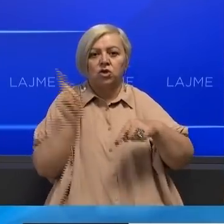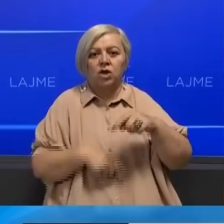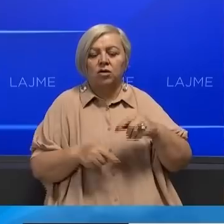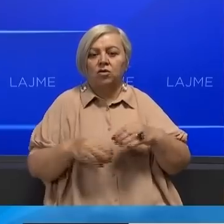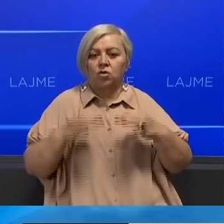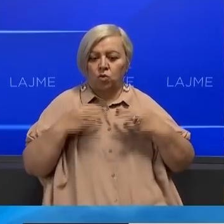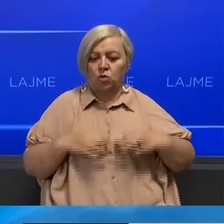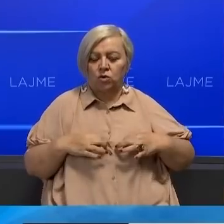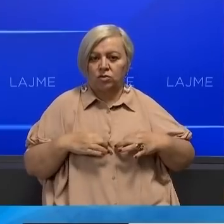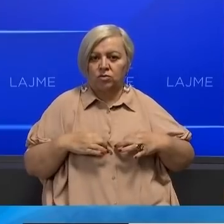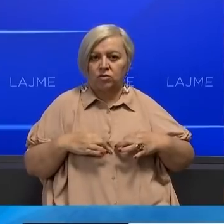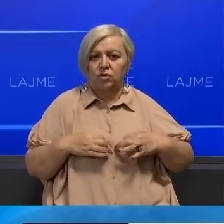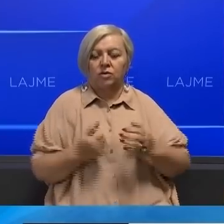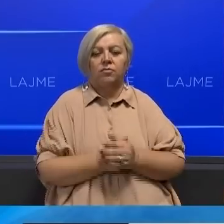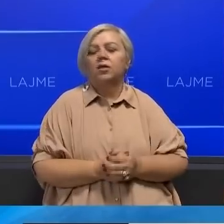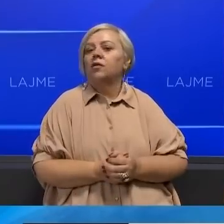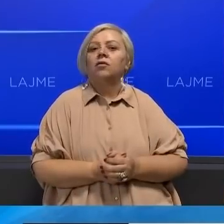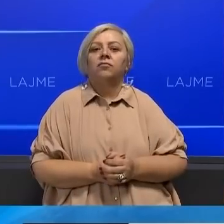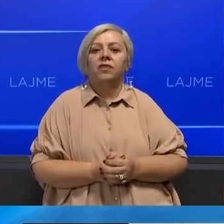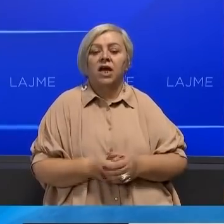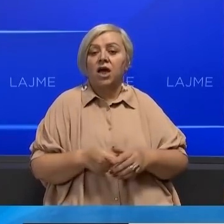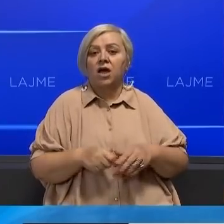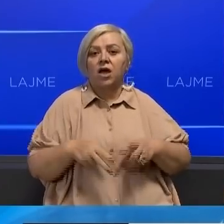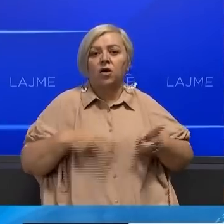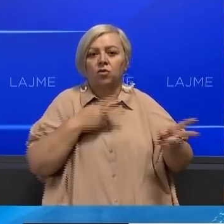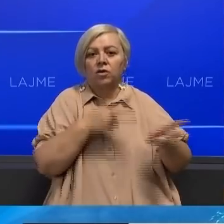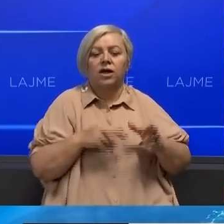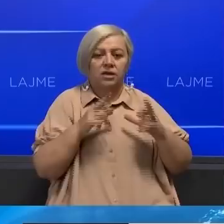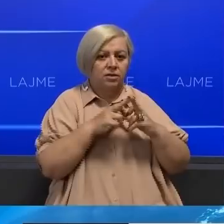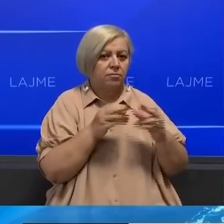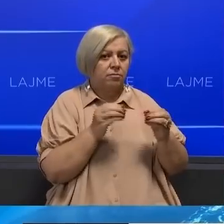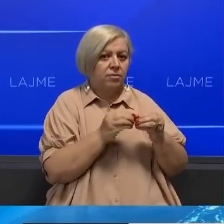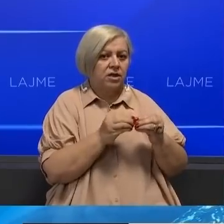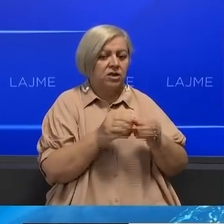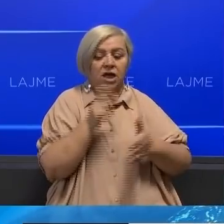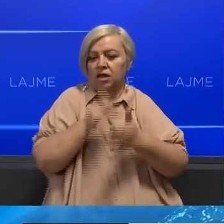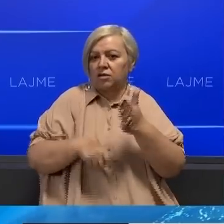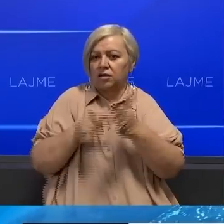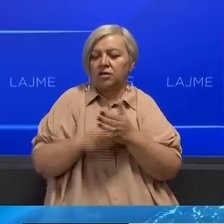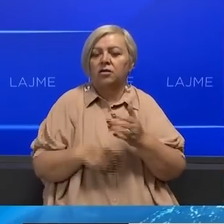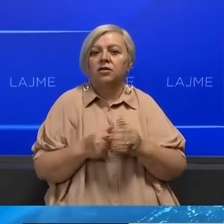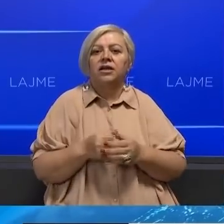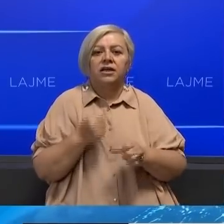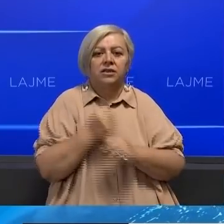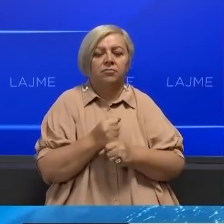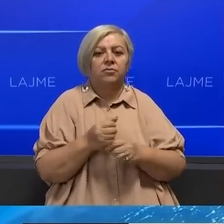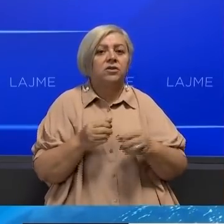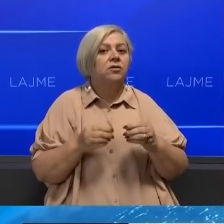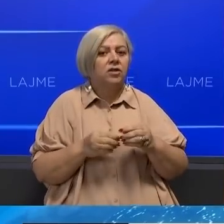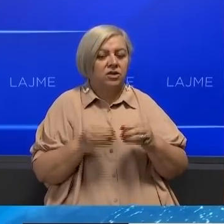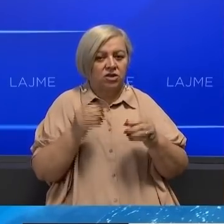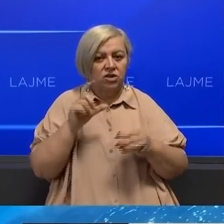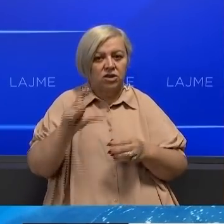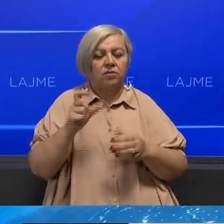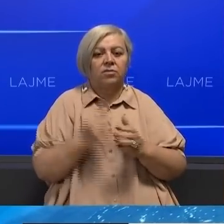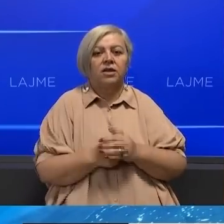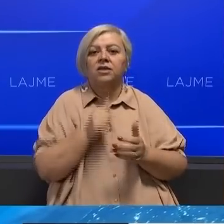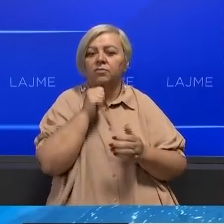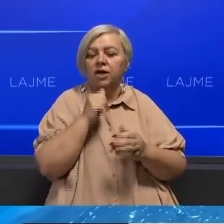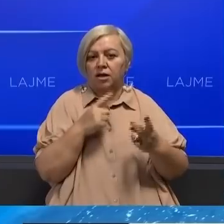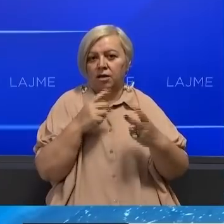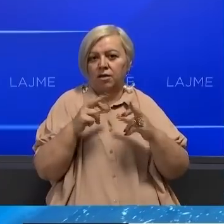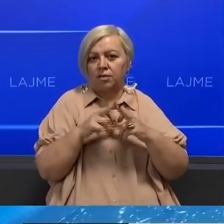kryesuesi i bordit e autoritetit regulativ të hekurudhave Arsim Berisha dhe antarët Gzim Qerimi, Shkumbin Hyseni dhe Elmi Ahmeti.